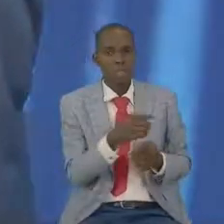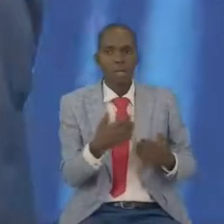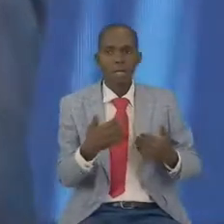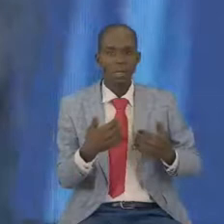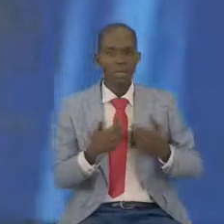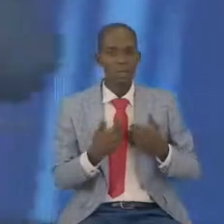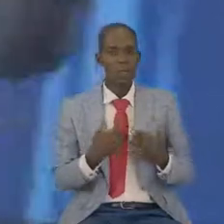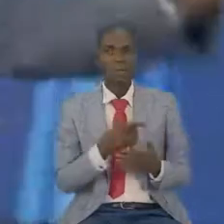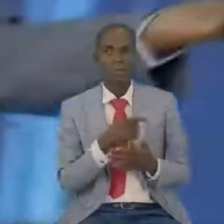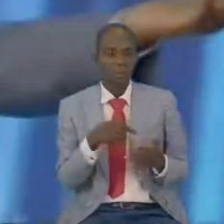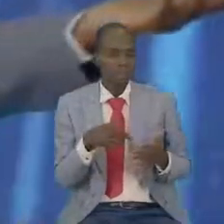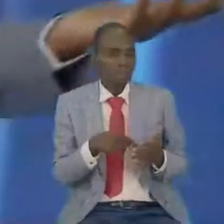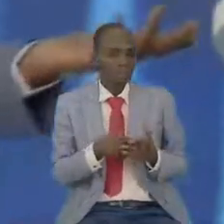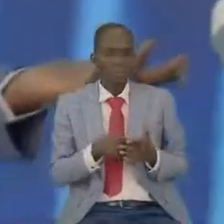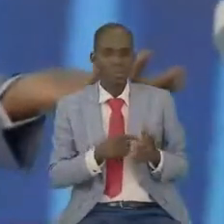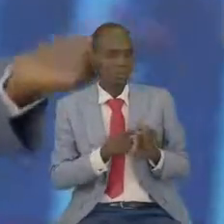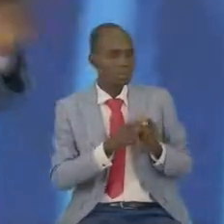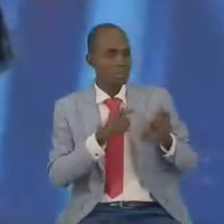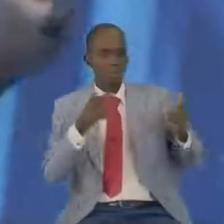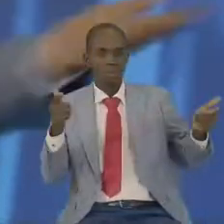Ils ont eu ce problème.